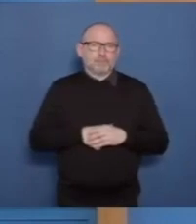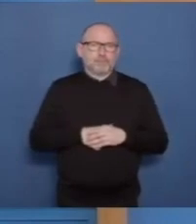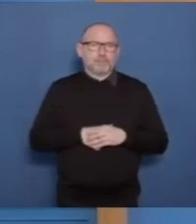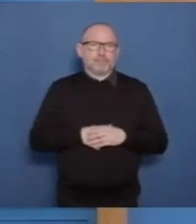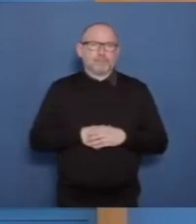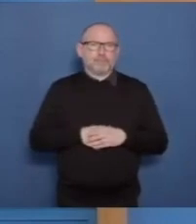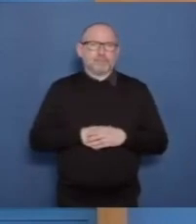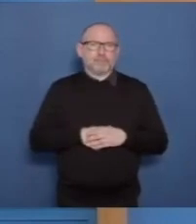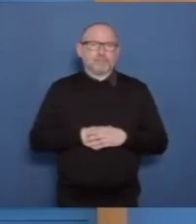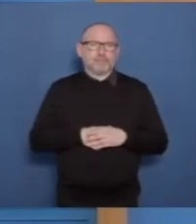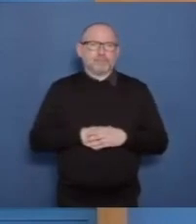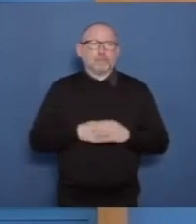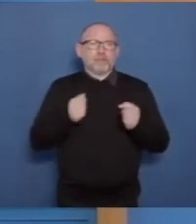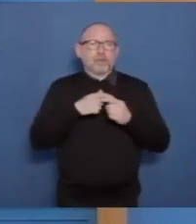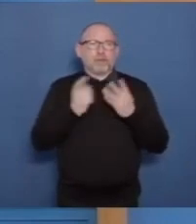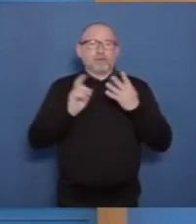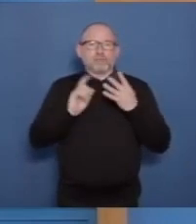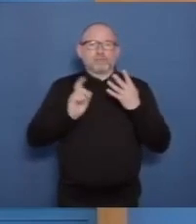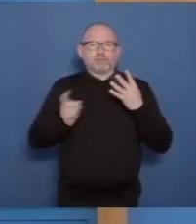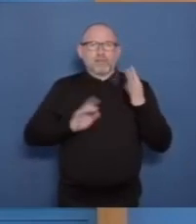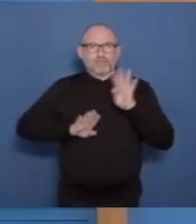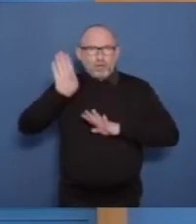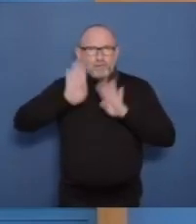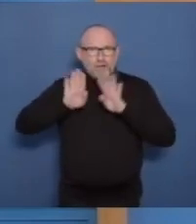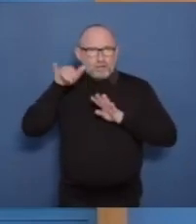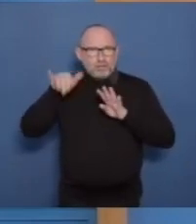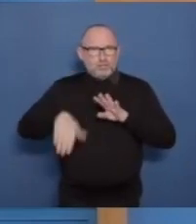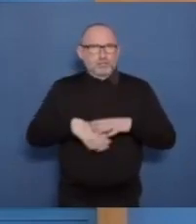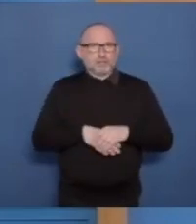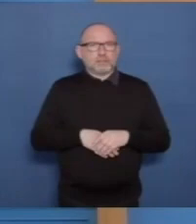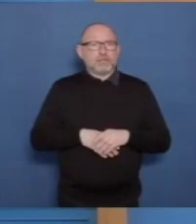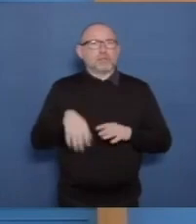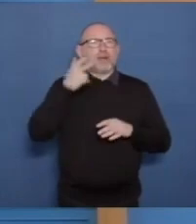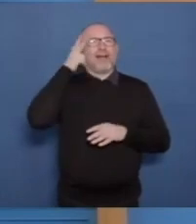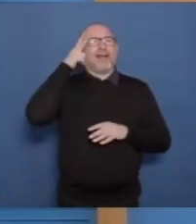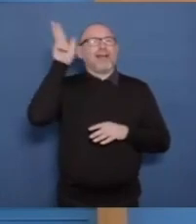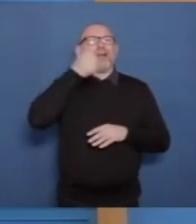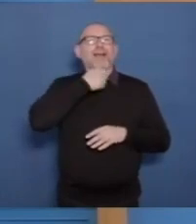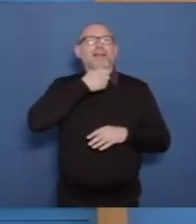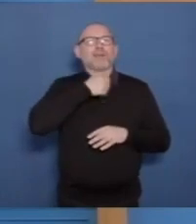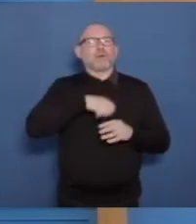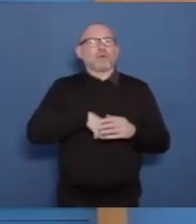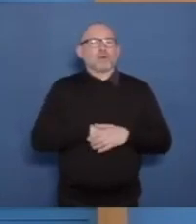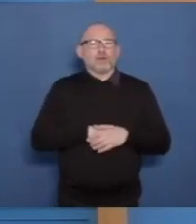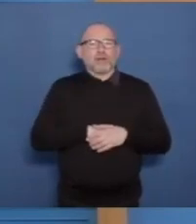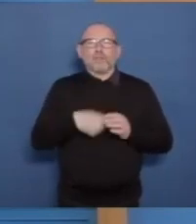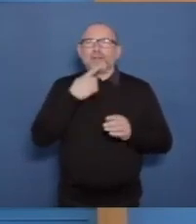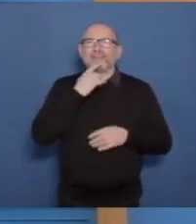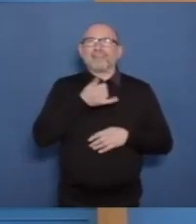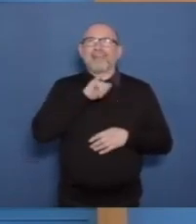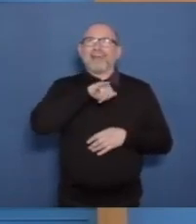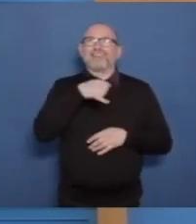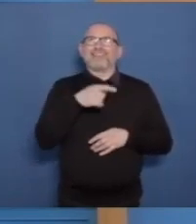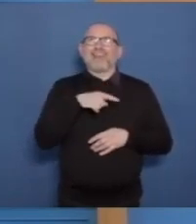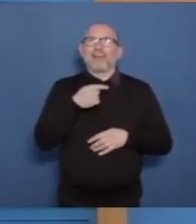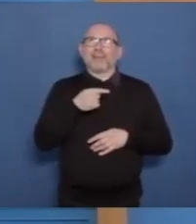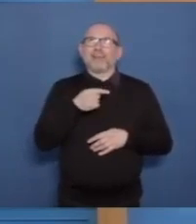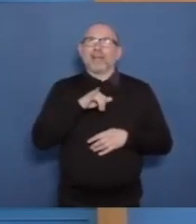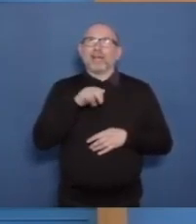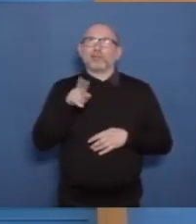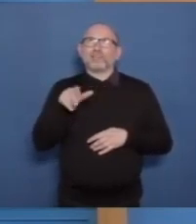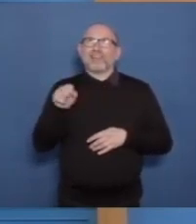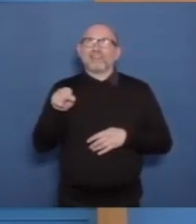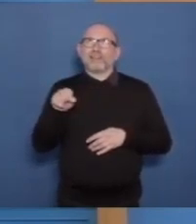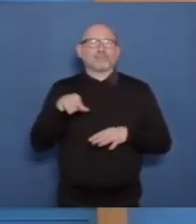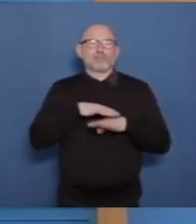dann machen wir damit Schluss, weil ich noch ein paar andere Wortmeldungen zu anderen Themen habe. Herr Jung, bitte. Ich weiß jetzt nicht, ob ich Herr Jeng oder Herr Jussen bin, aber ich habe eine